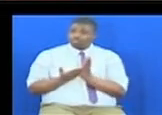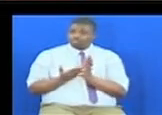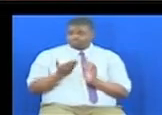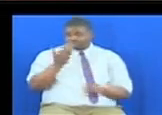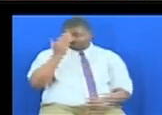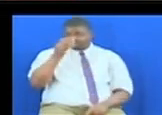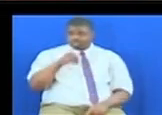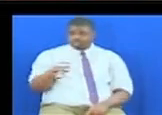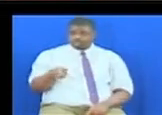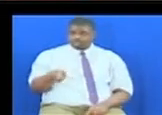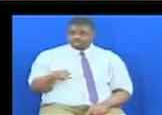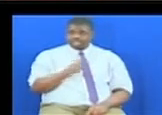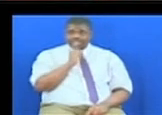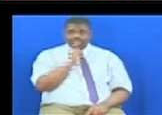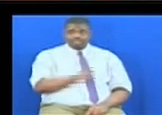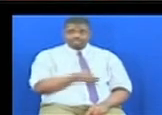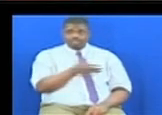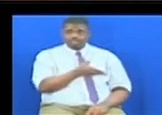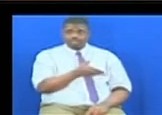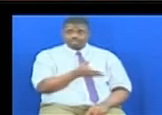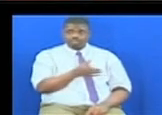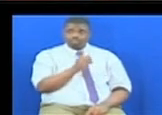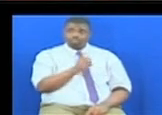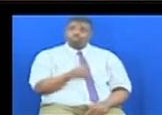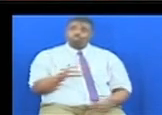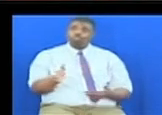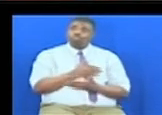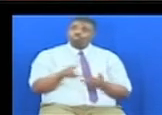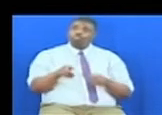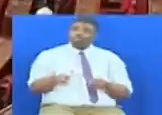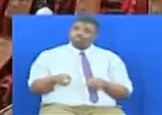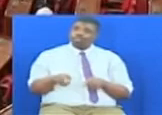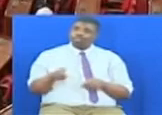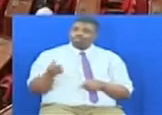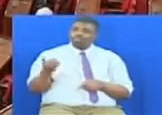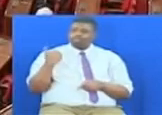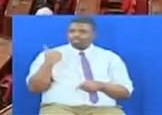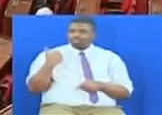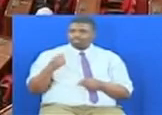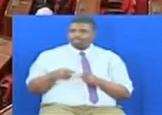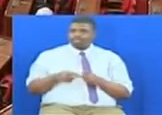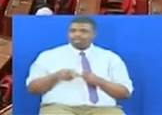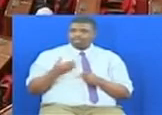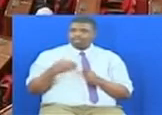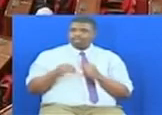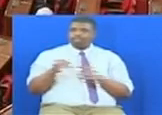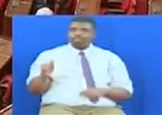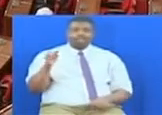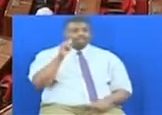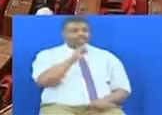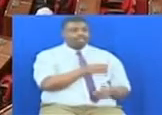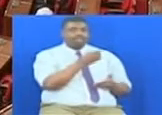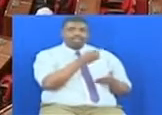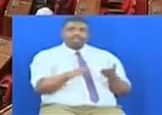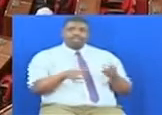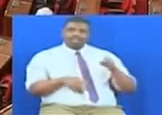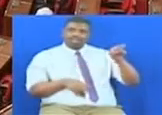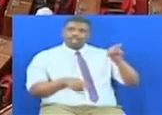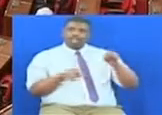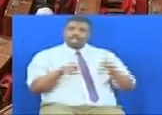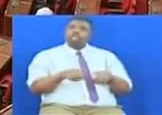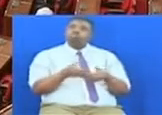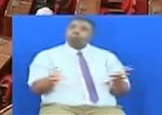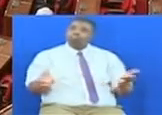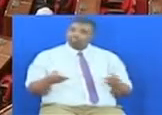unavyoona Mheshimiwa Spika, hapa kuko kutupu. Hivi ninavyokuambia, nimeambiwa kaenda kupanda ndege na Dar es Salaam. Hata mtoto na yupo tena.